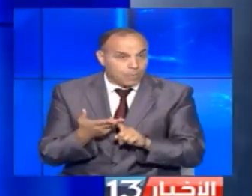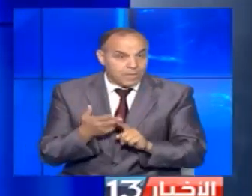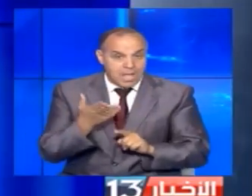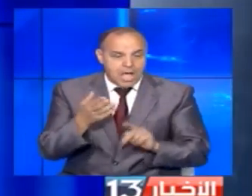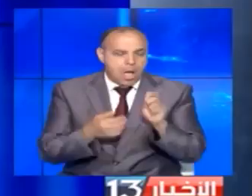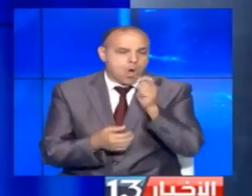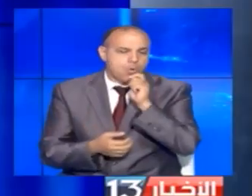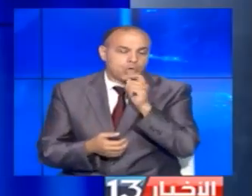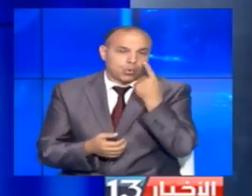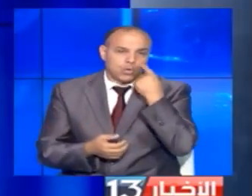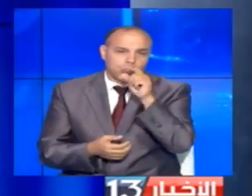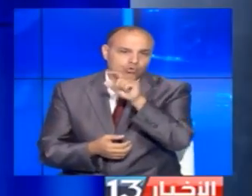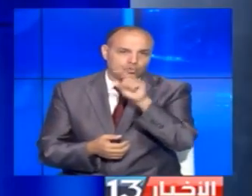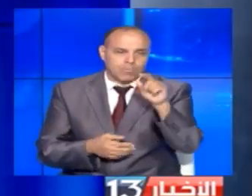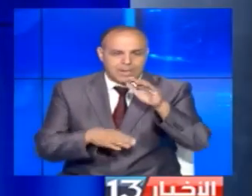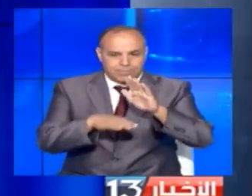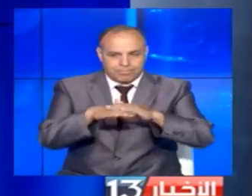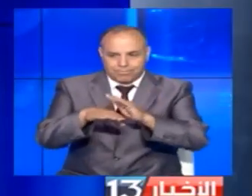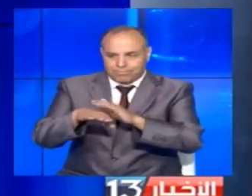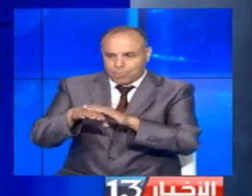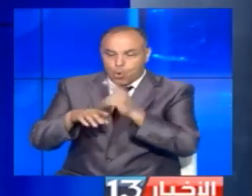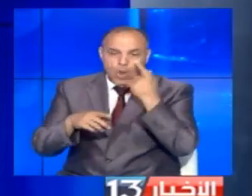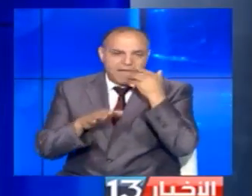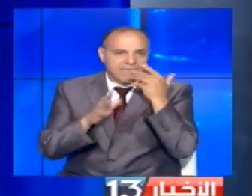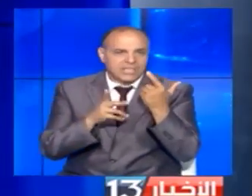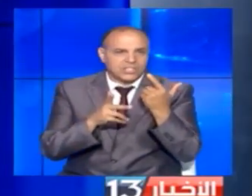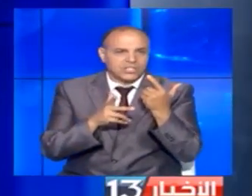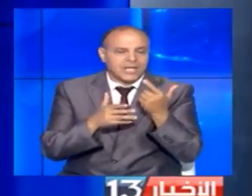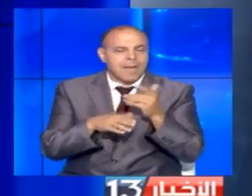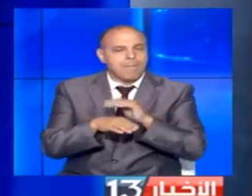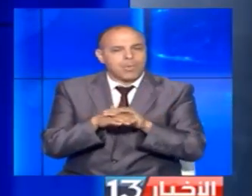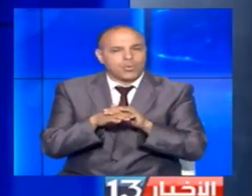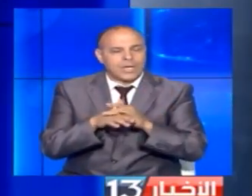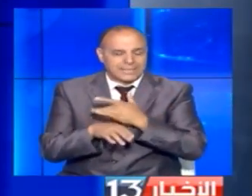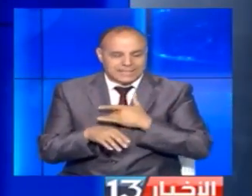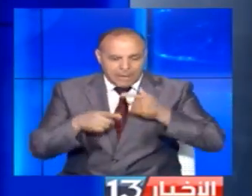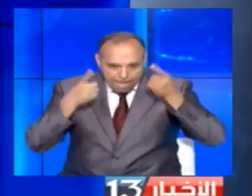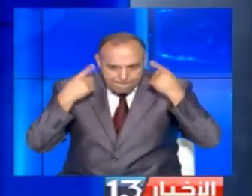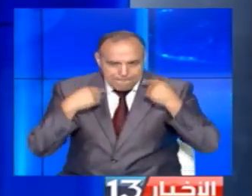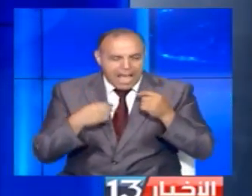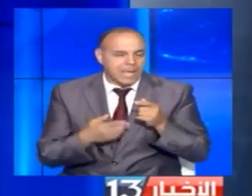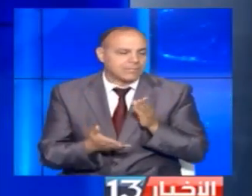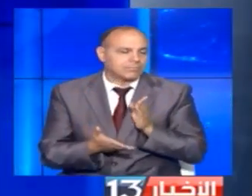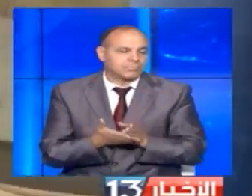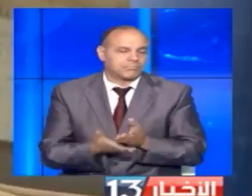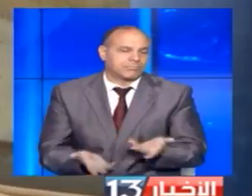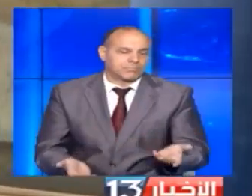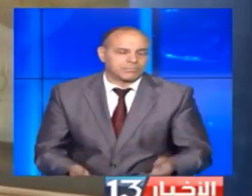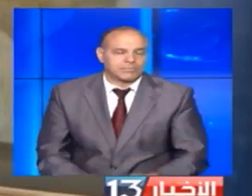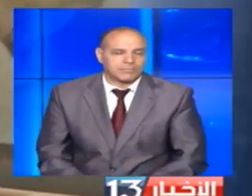هذا الروبورتاج جملة من النصائح التوعوية في علاقة بصحة خروف العيد.